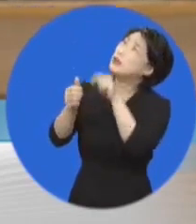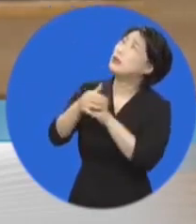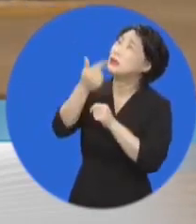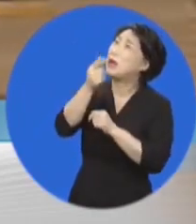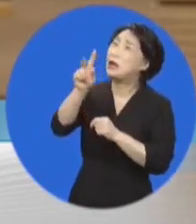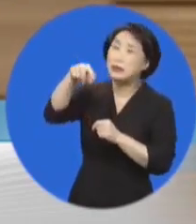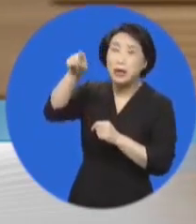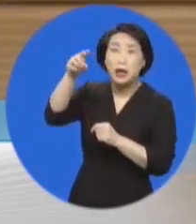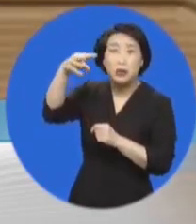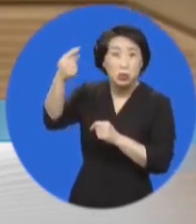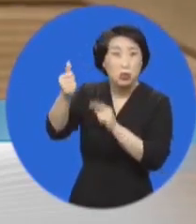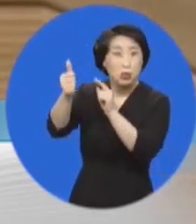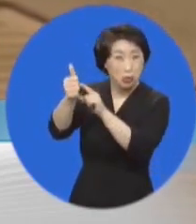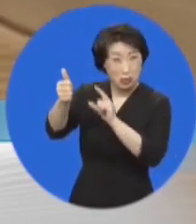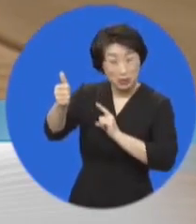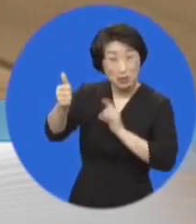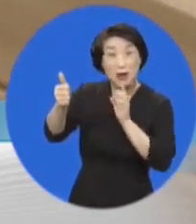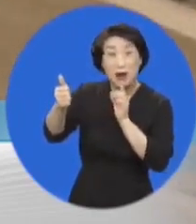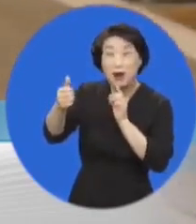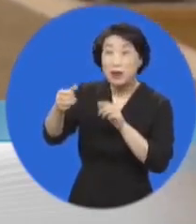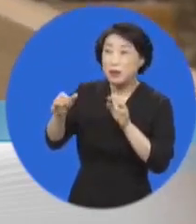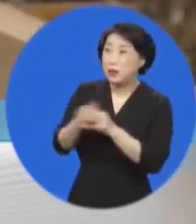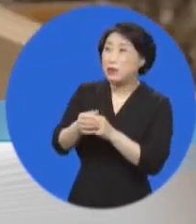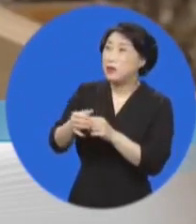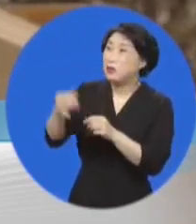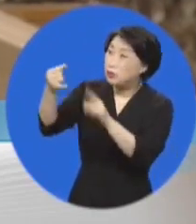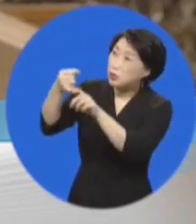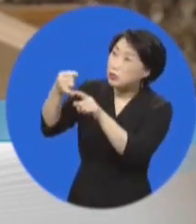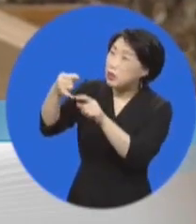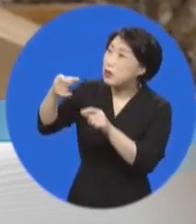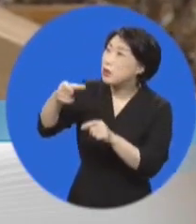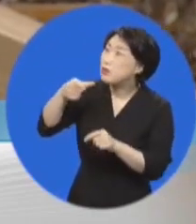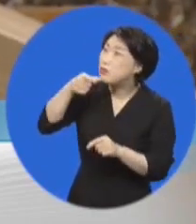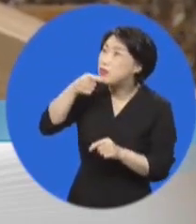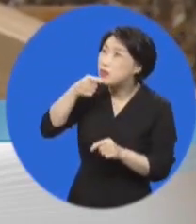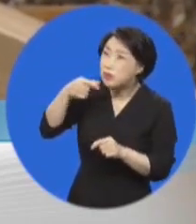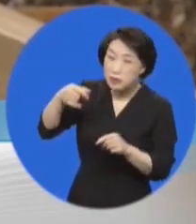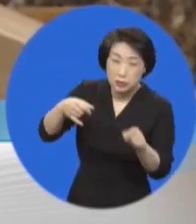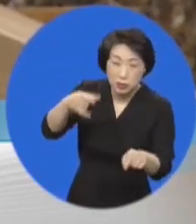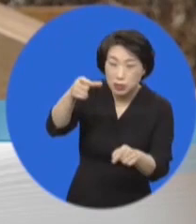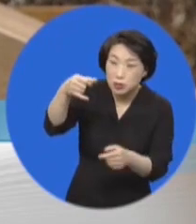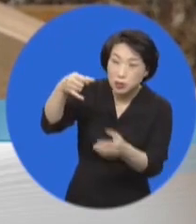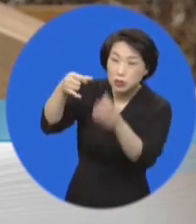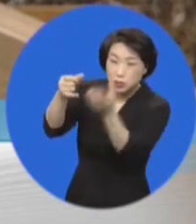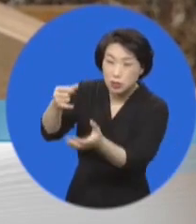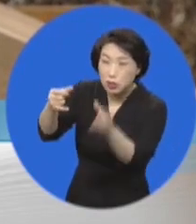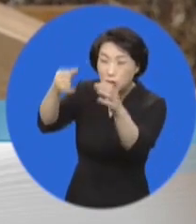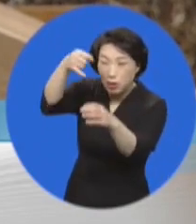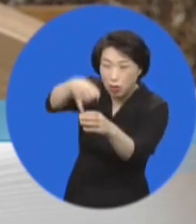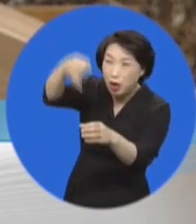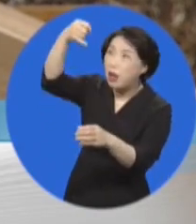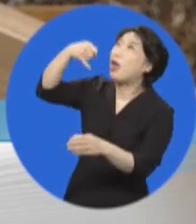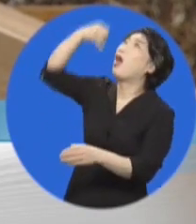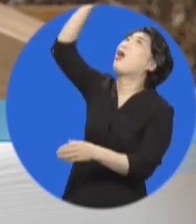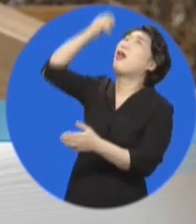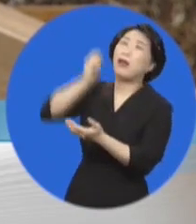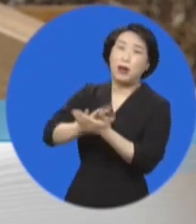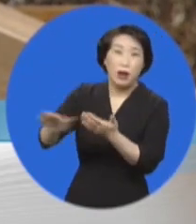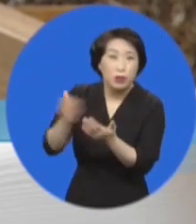끝에 물 좀 찍어서 내어 좀 손을 채워서 거기는 도라무통으로 부어도 안